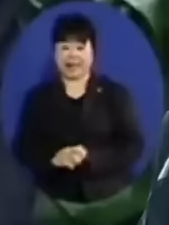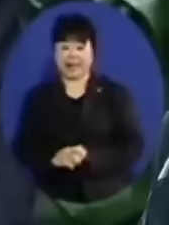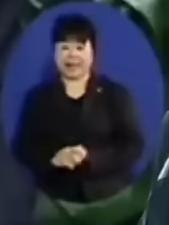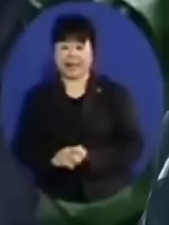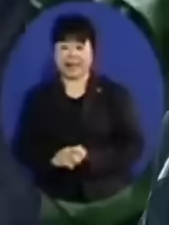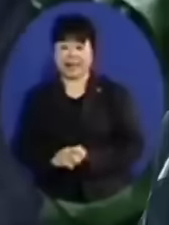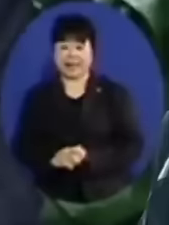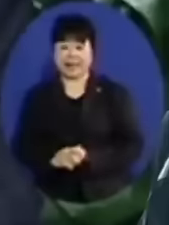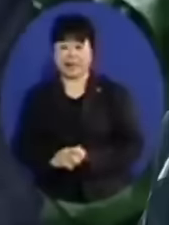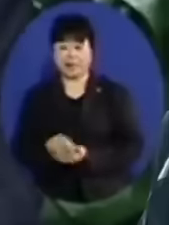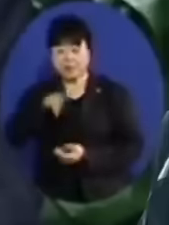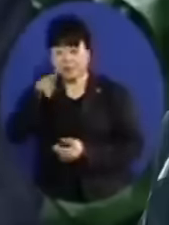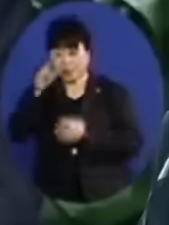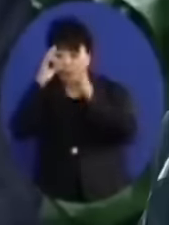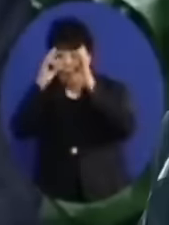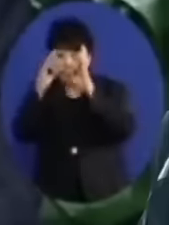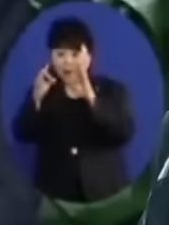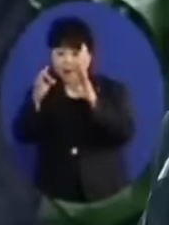반추해 봅니다.